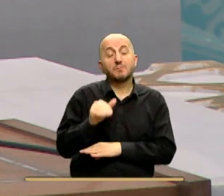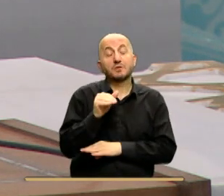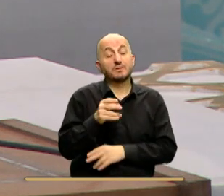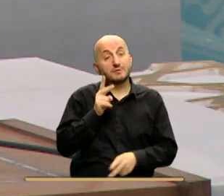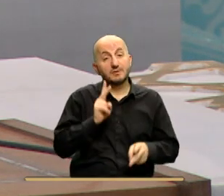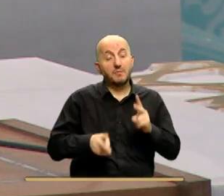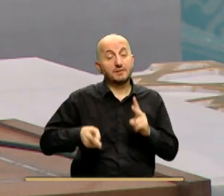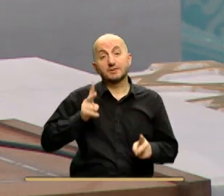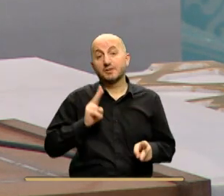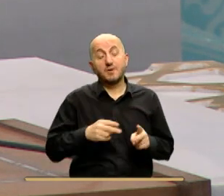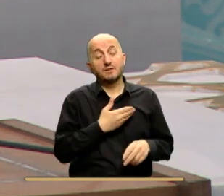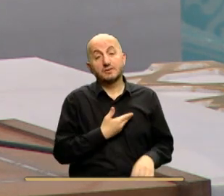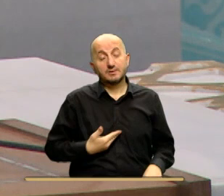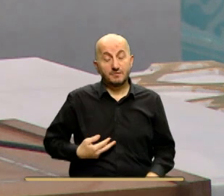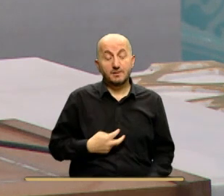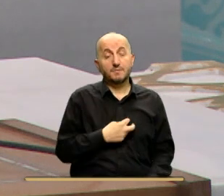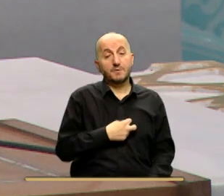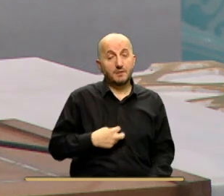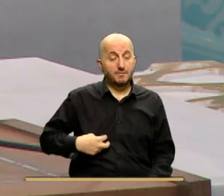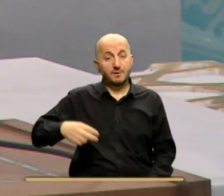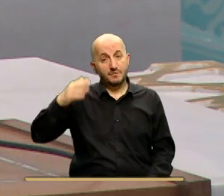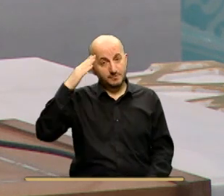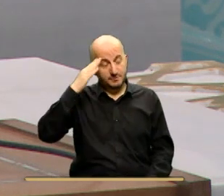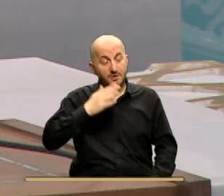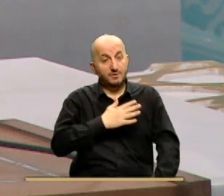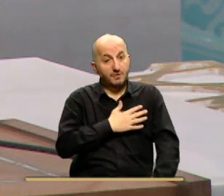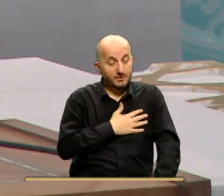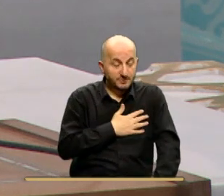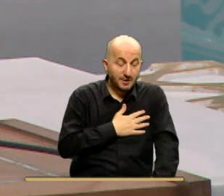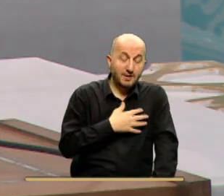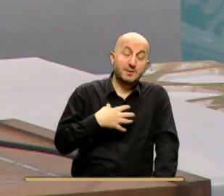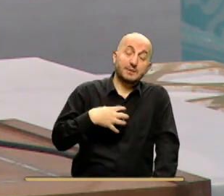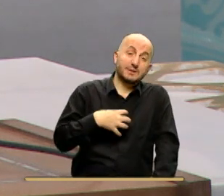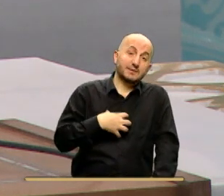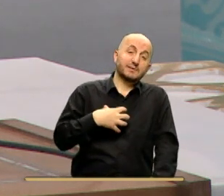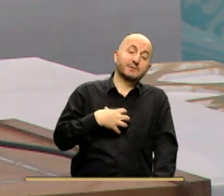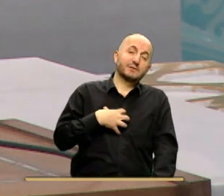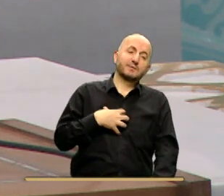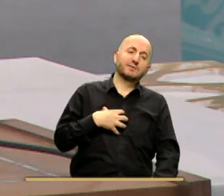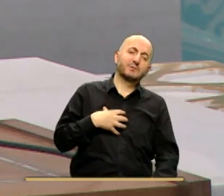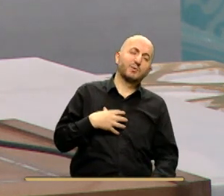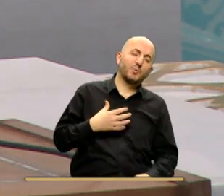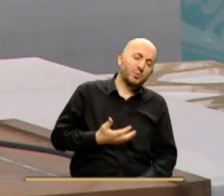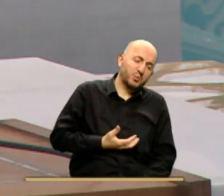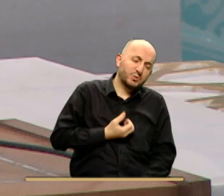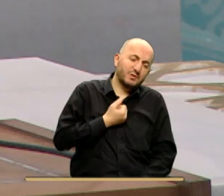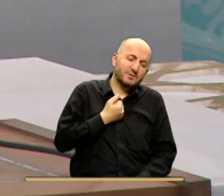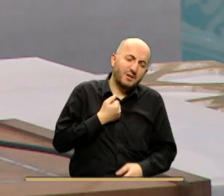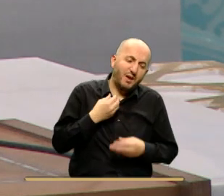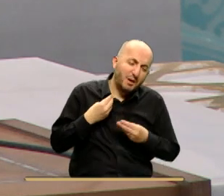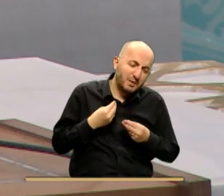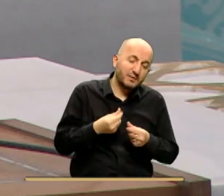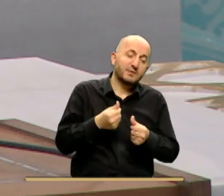zaman zaman sevgili peygamberimiz sallallahu aleyhi ve sellem kendisini harap edecek noktaya